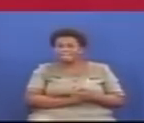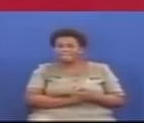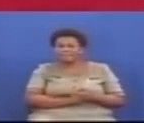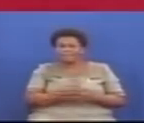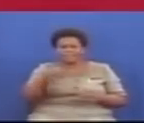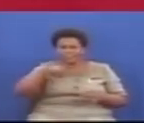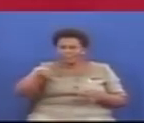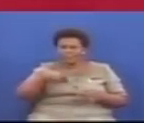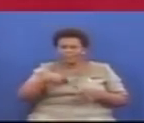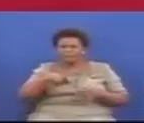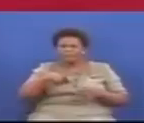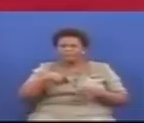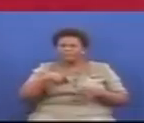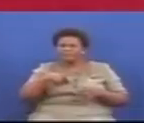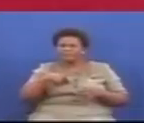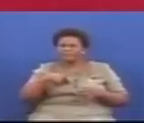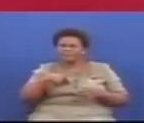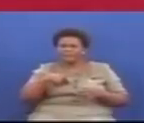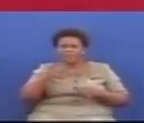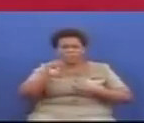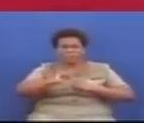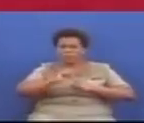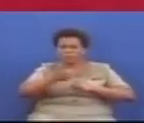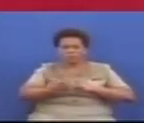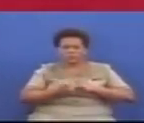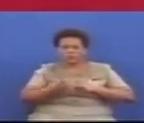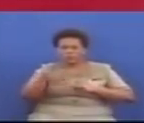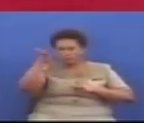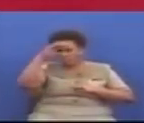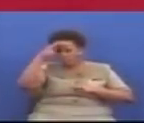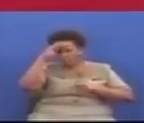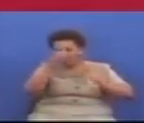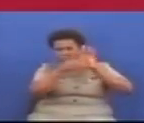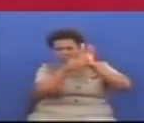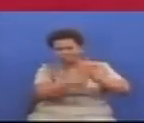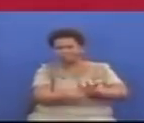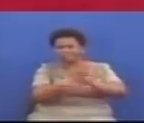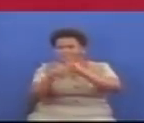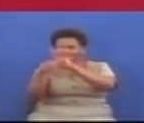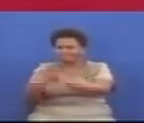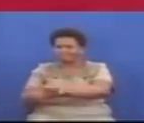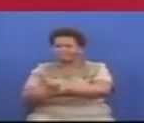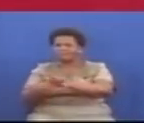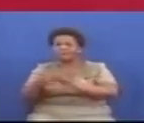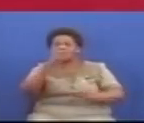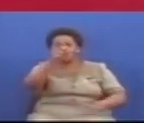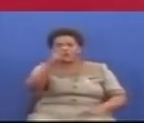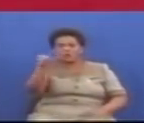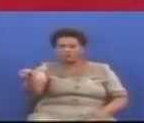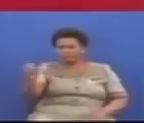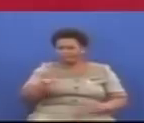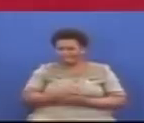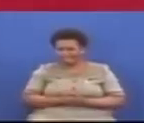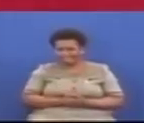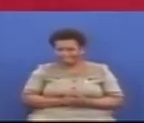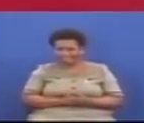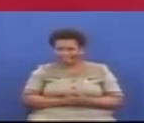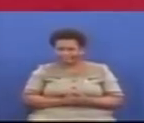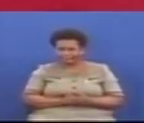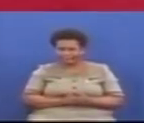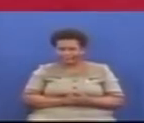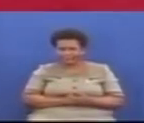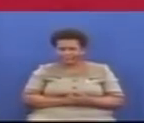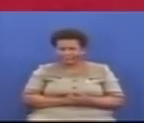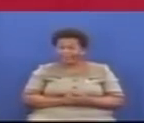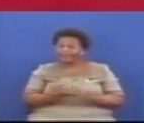hatukubali kuona wala turuhusu kuona askari wakinyanyasa wananchi. Si jukumu la askari kunyanyasa wananchi. Lakini kuhusiana na swala